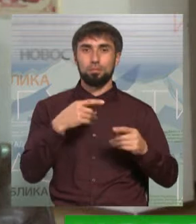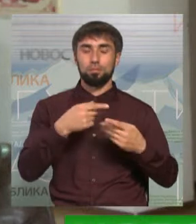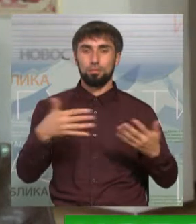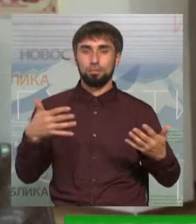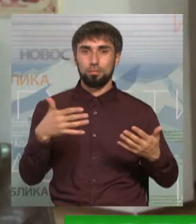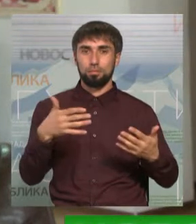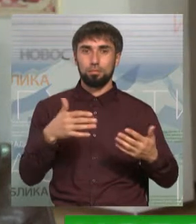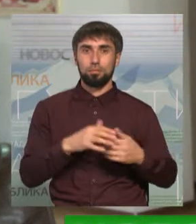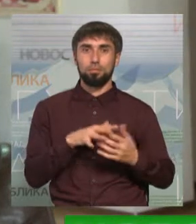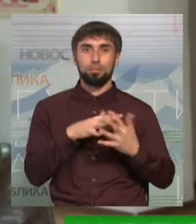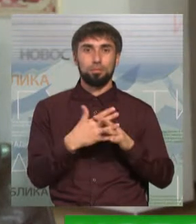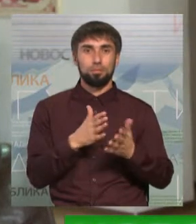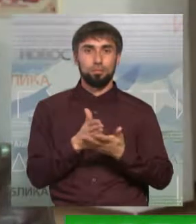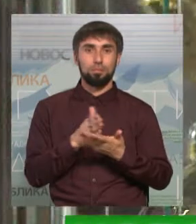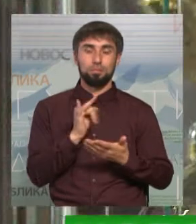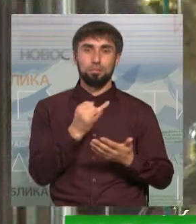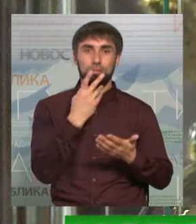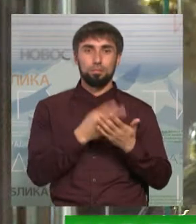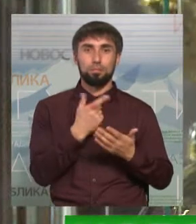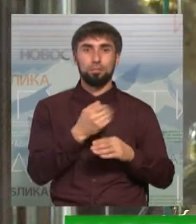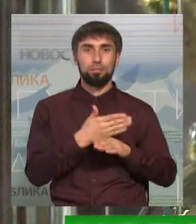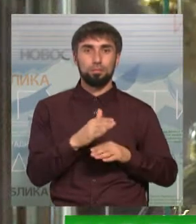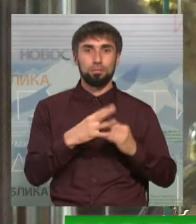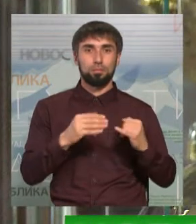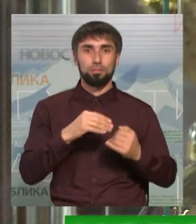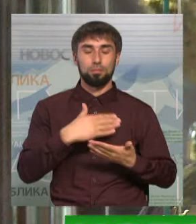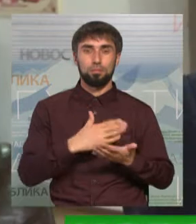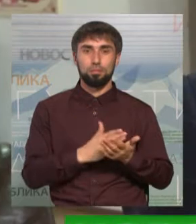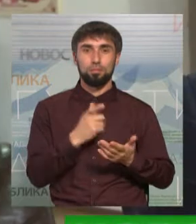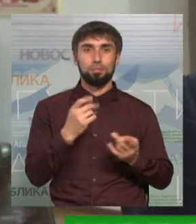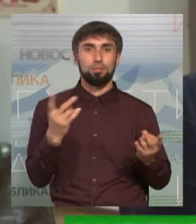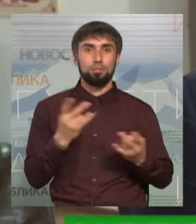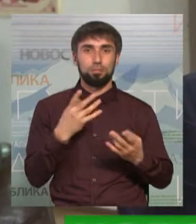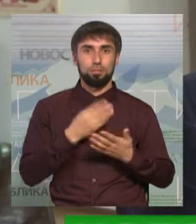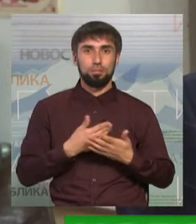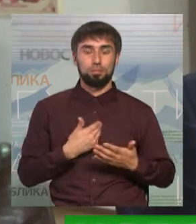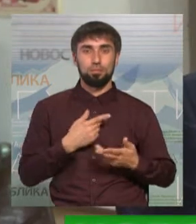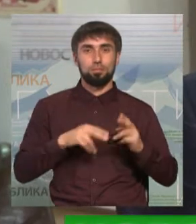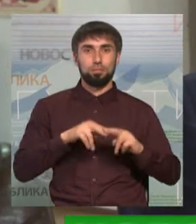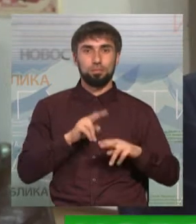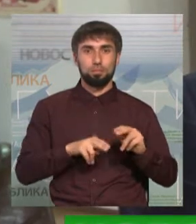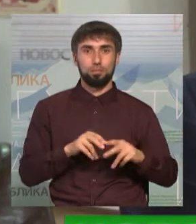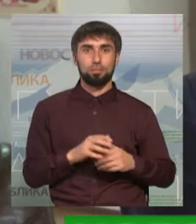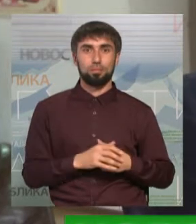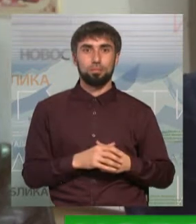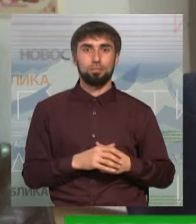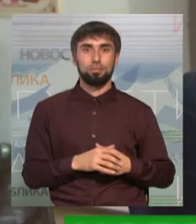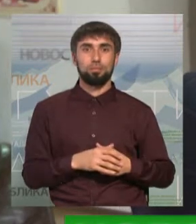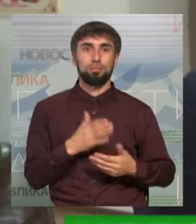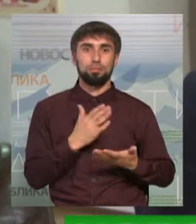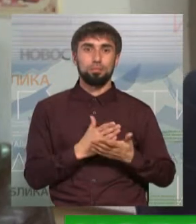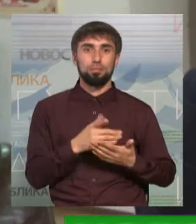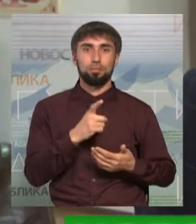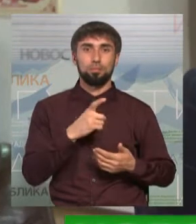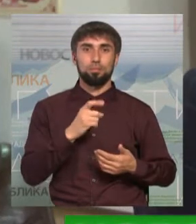смотрим, выделяются земельные участки в тех населенных пунктах, где необходимо нам строительство. Есть